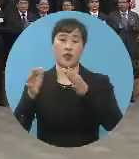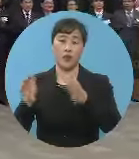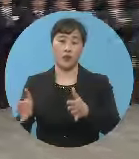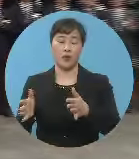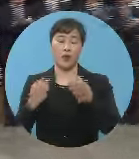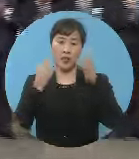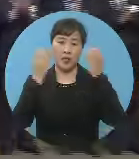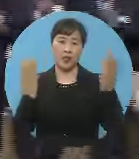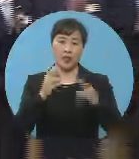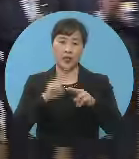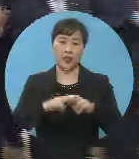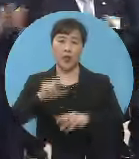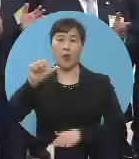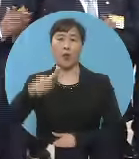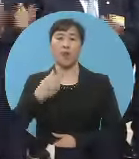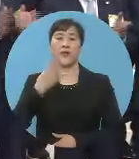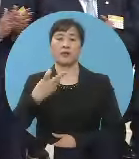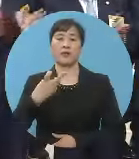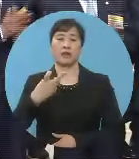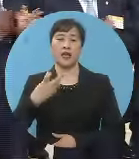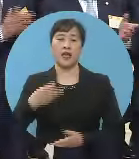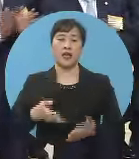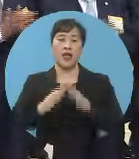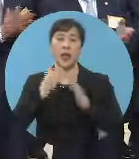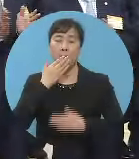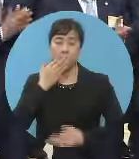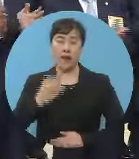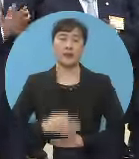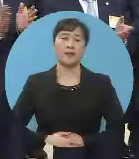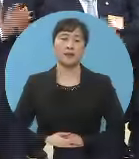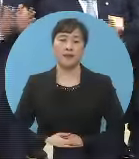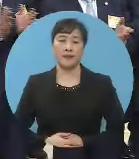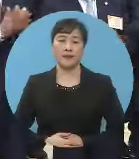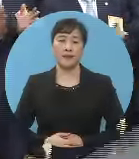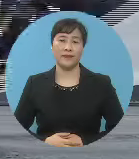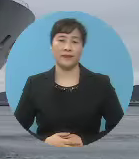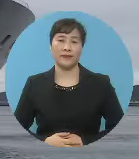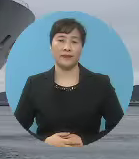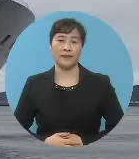새로운 일자리 512개가 생길 것으로 내다보고 있습니다.